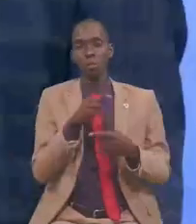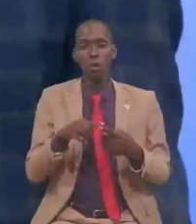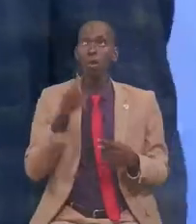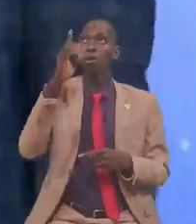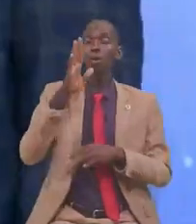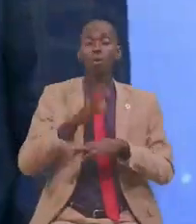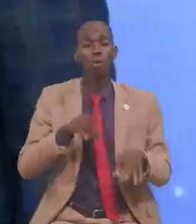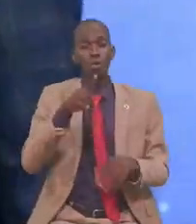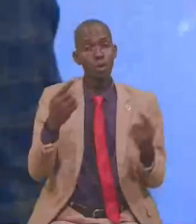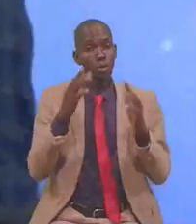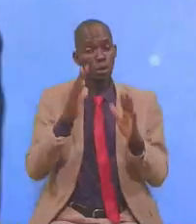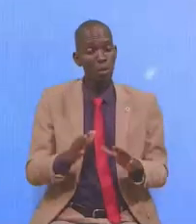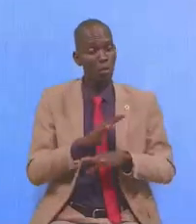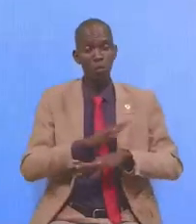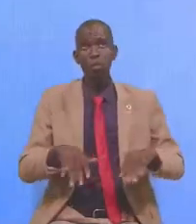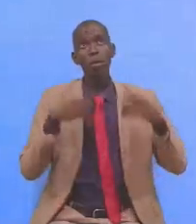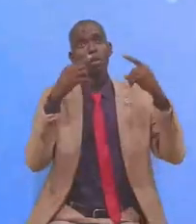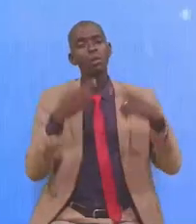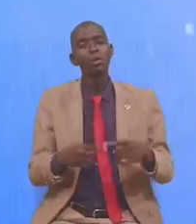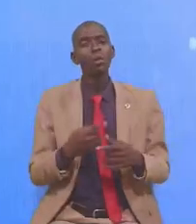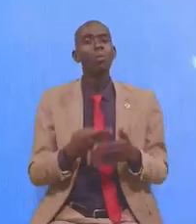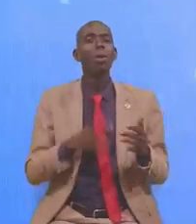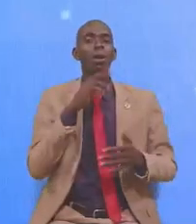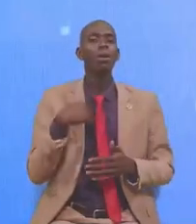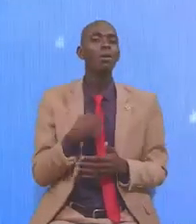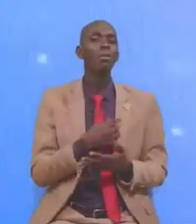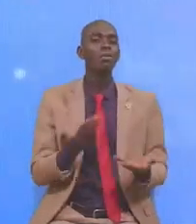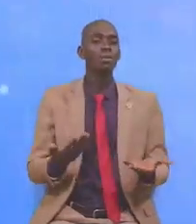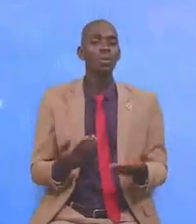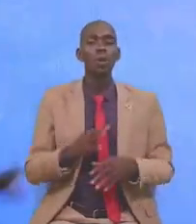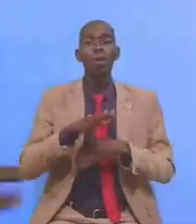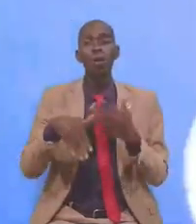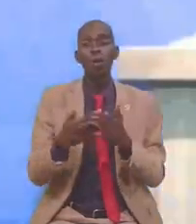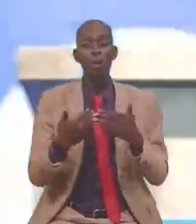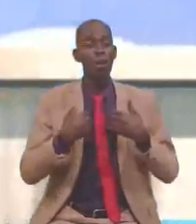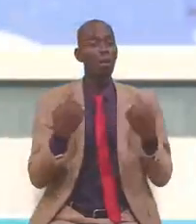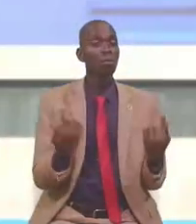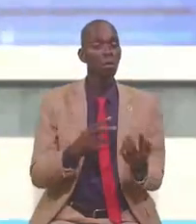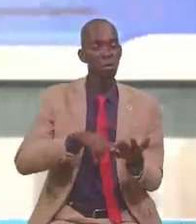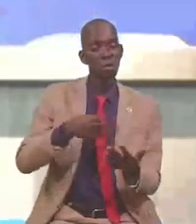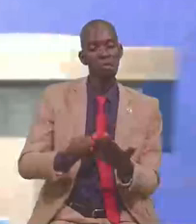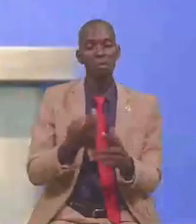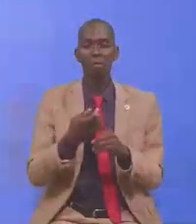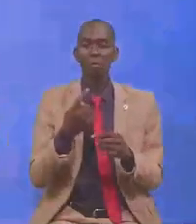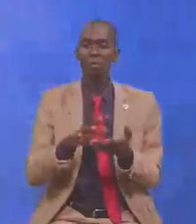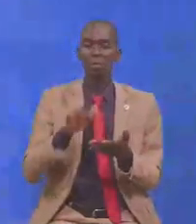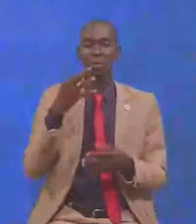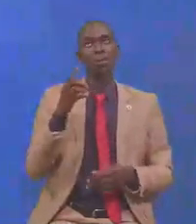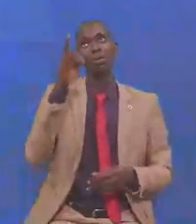pécheur, il n'y a pas d'argument. Qui sommes-nous? Tous ont péché et sont privés de la gloire de Dieu. Lorsque Dieu vous